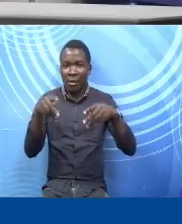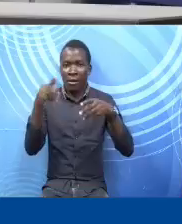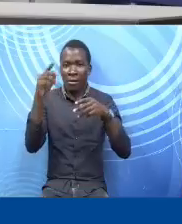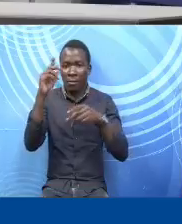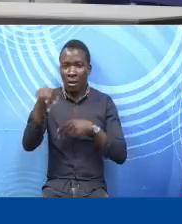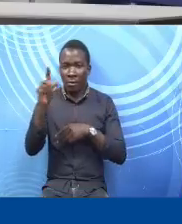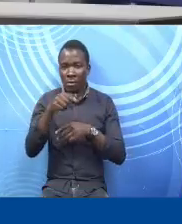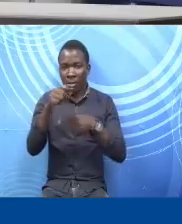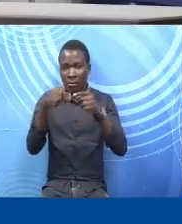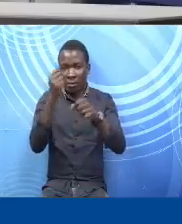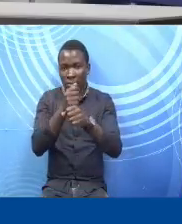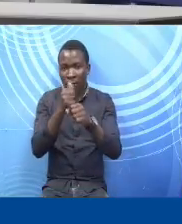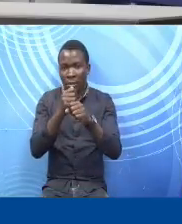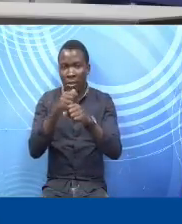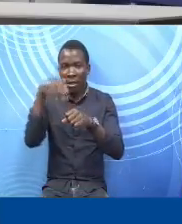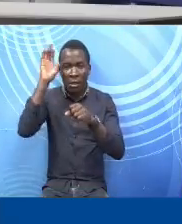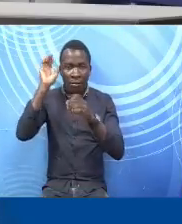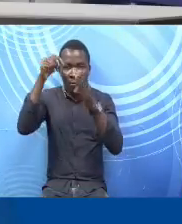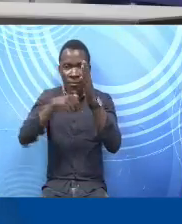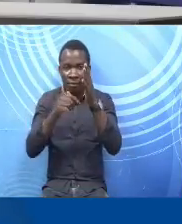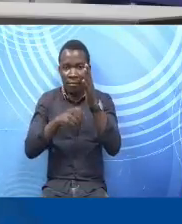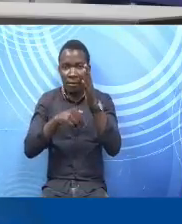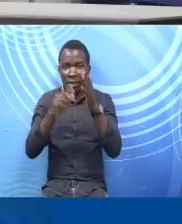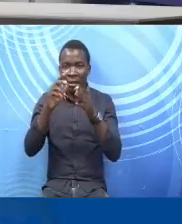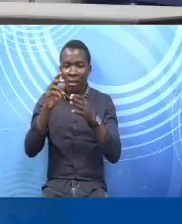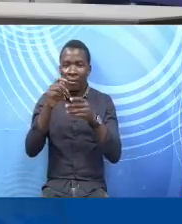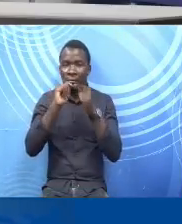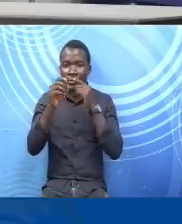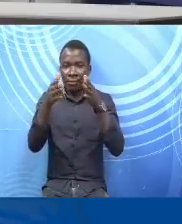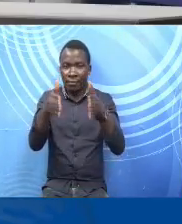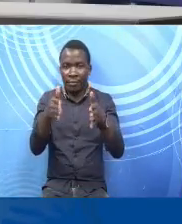yagiye akorwa nkurirambwe nahi barusha impuhwe bihuye ikike ve Christian